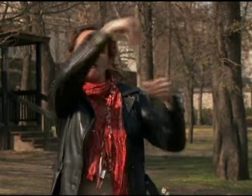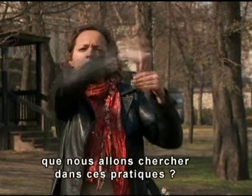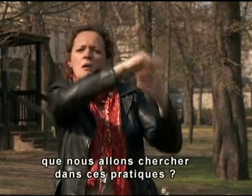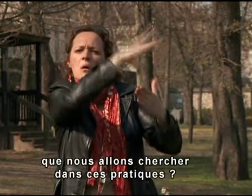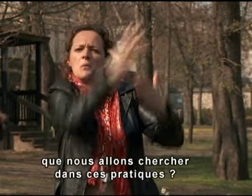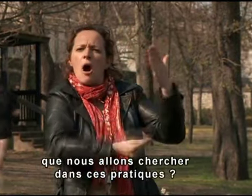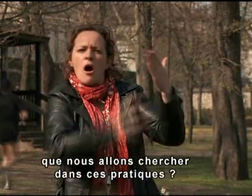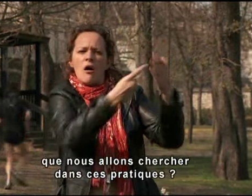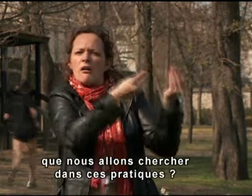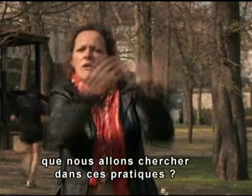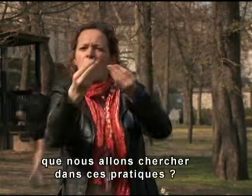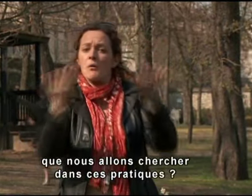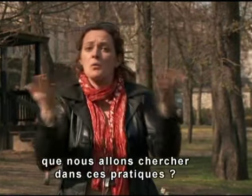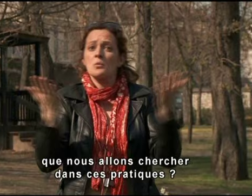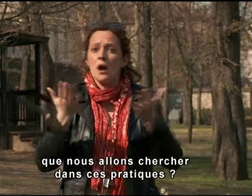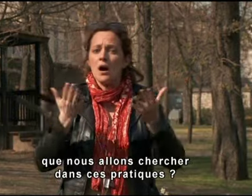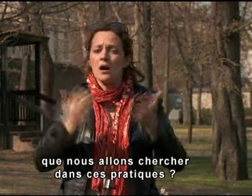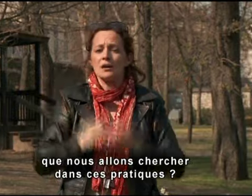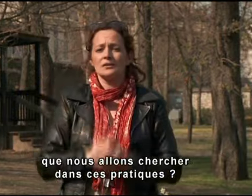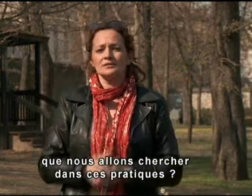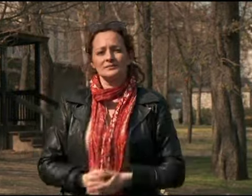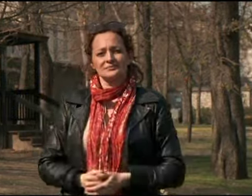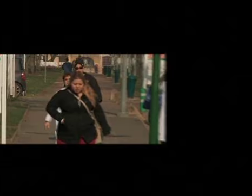conventionnelle que nous allons chercher dans ces pratiques?